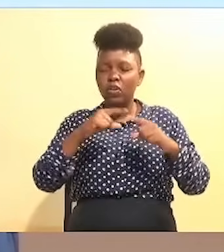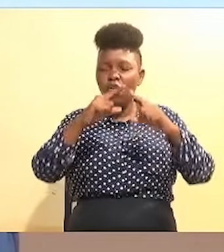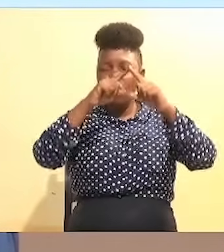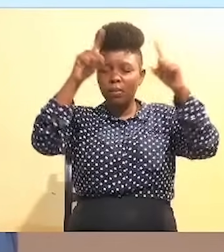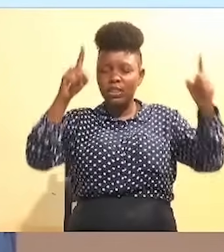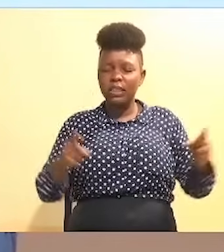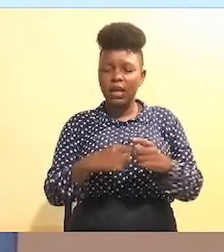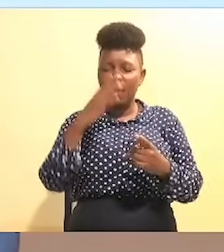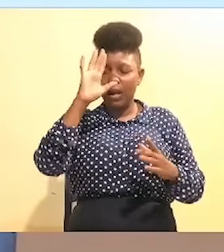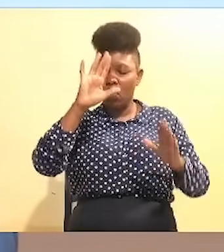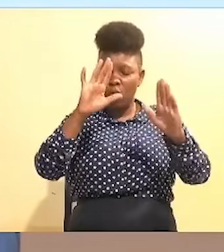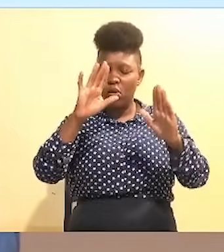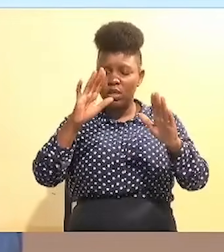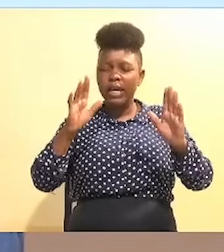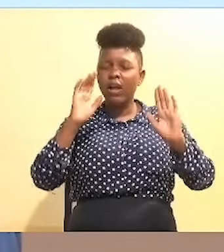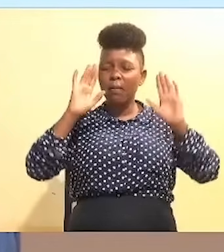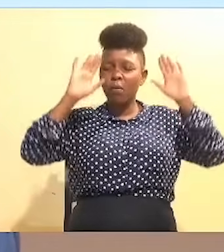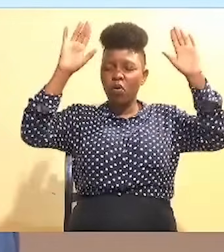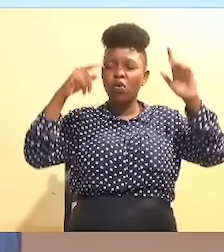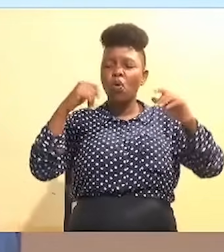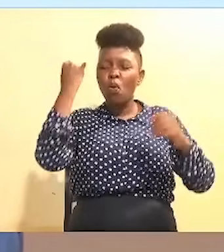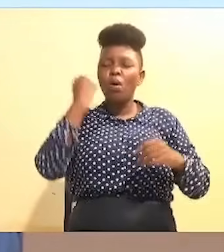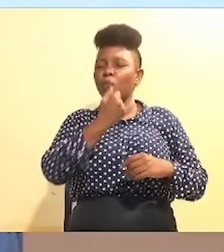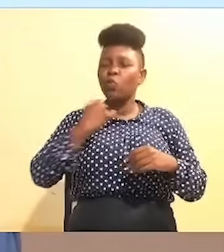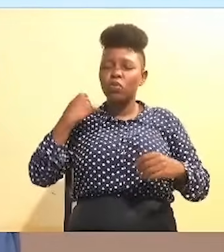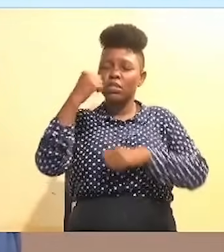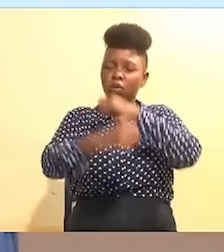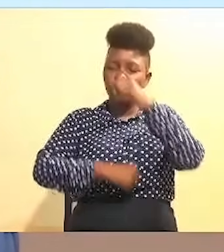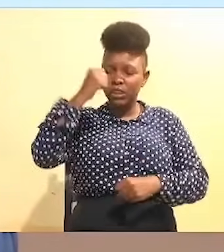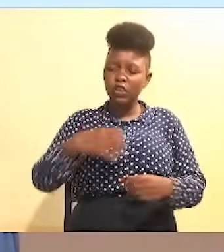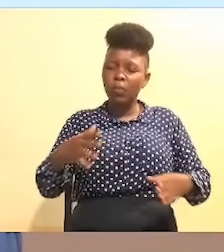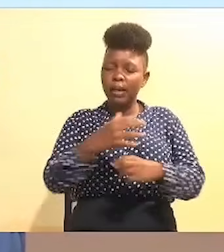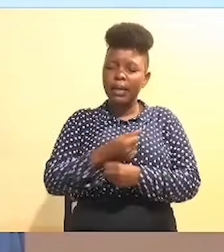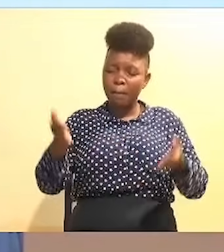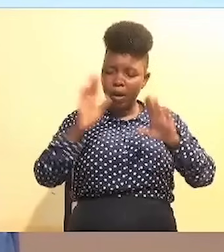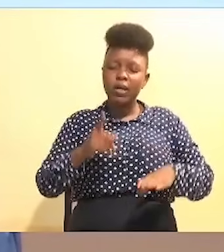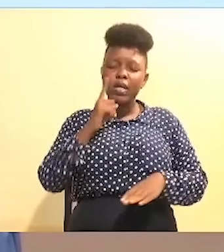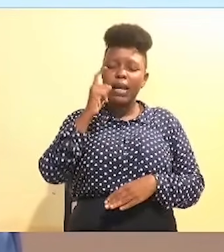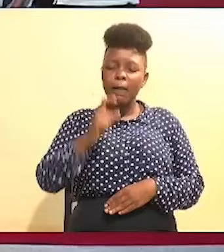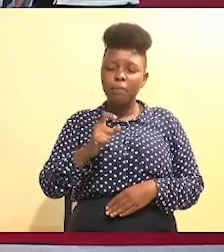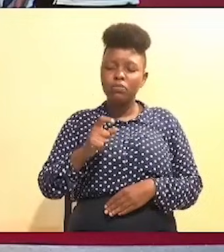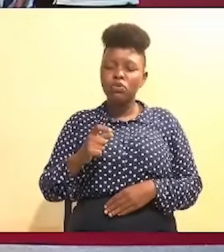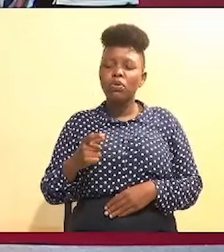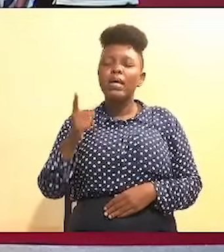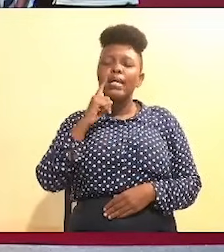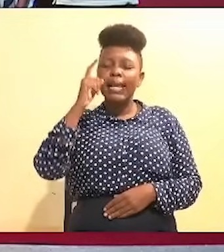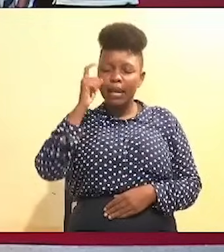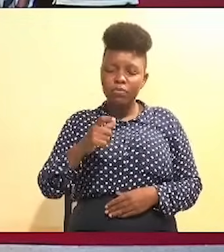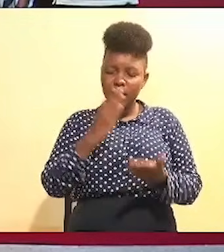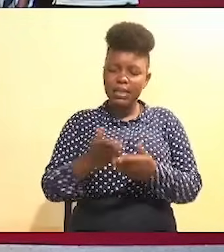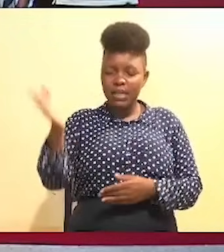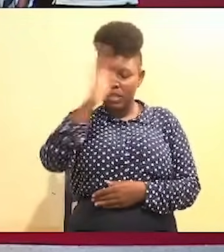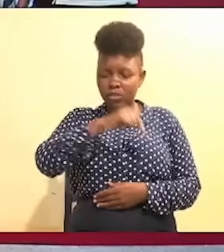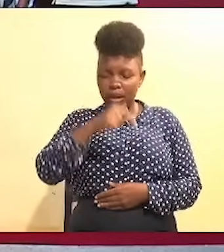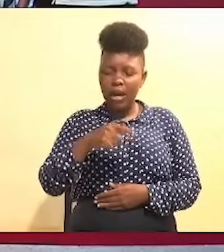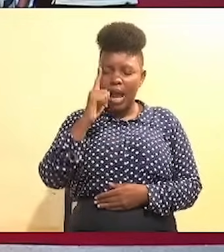ikiwa imenyooshwa juu, ushindi ukapatikane. Mbariki kila mmoja wetu na kila mtu katika siku hii ya leo